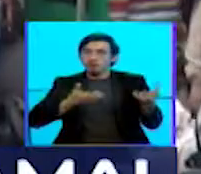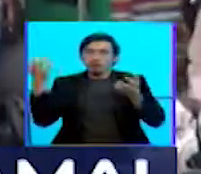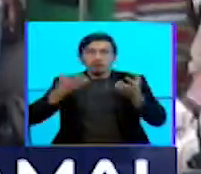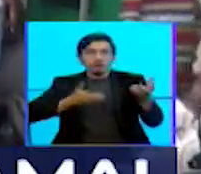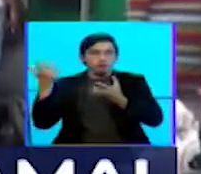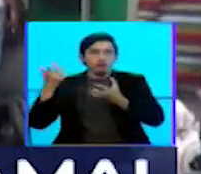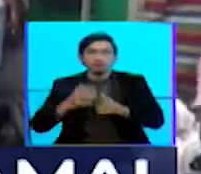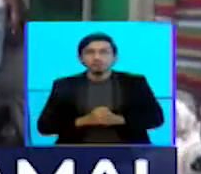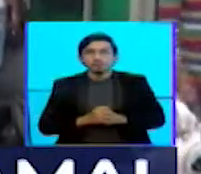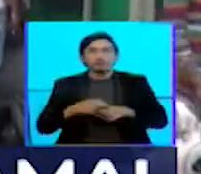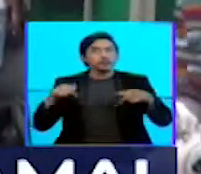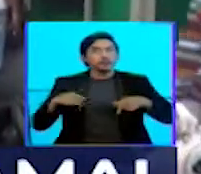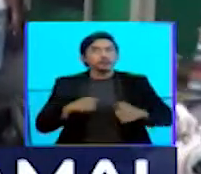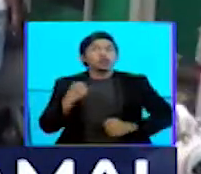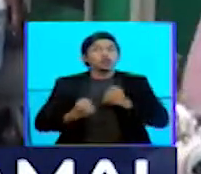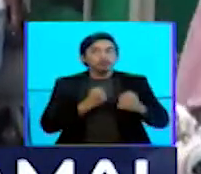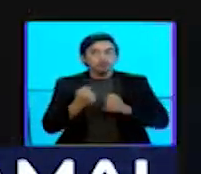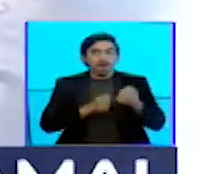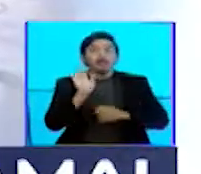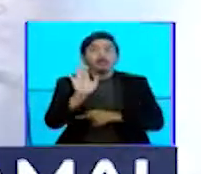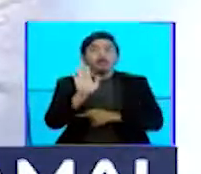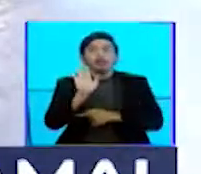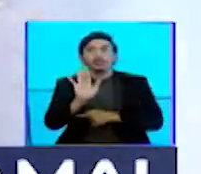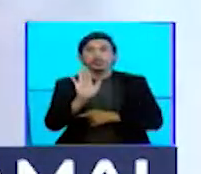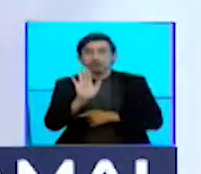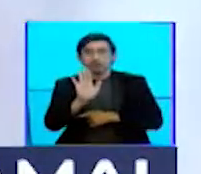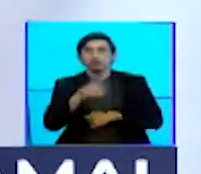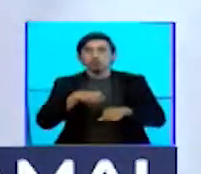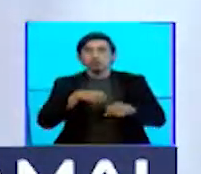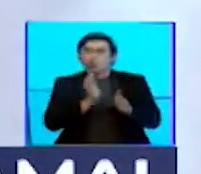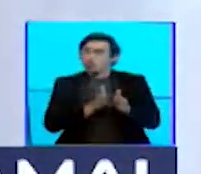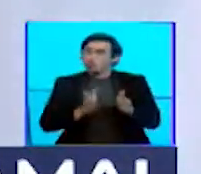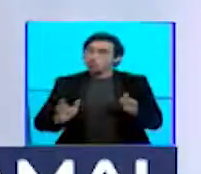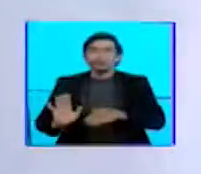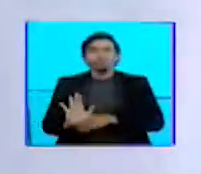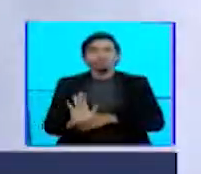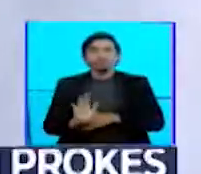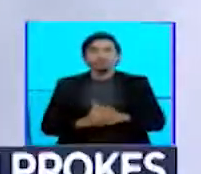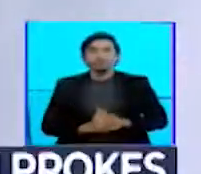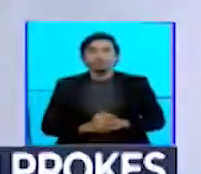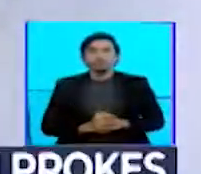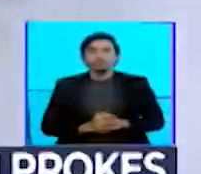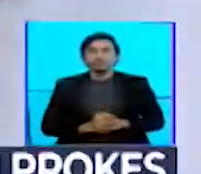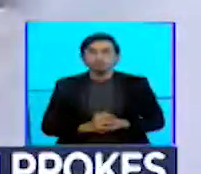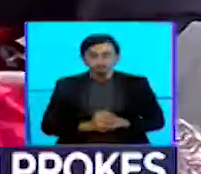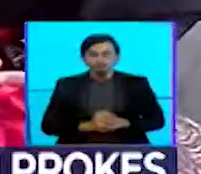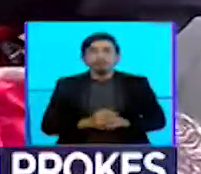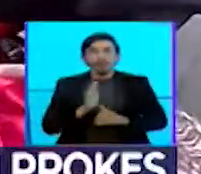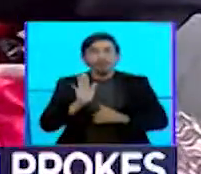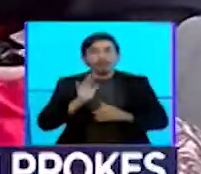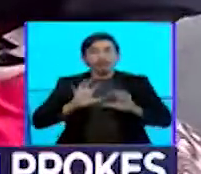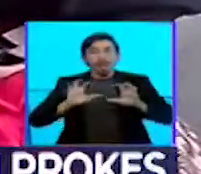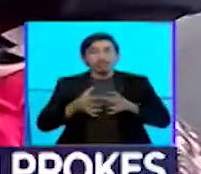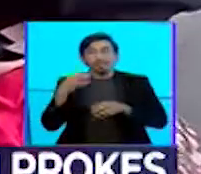nanti parkirnya itu terlalu banyak. Agar tidak menjadi klaster baru penyebaran COVID-19, baik pedagang